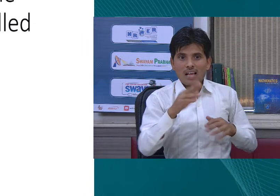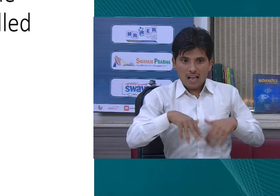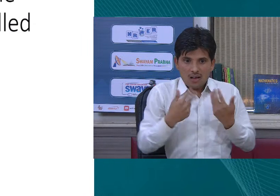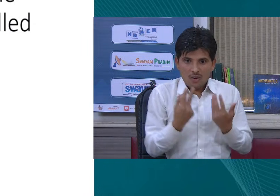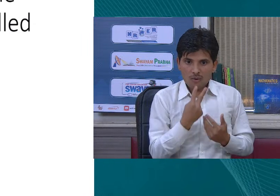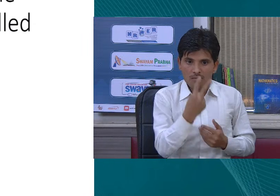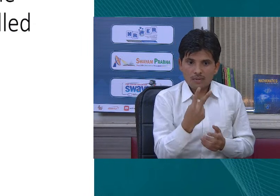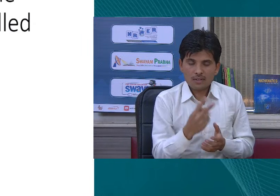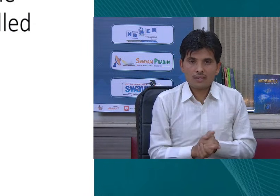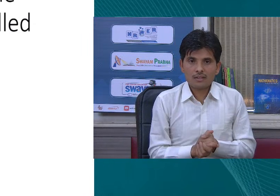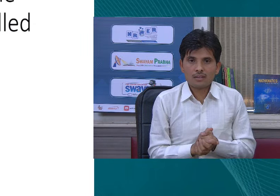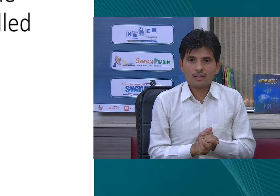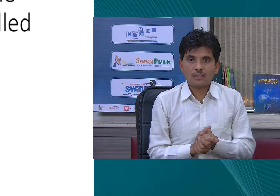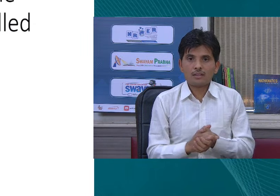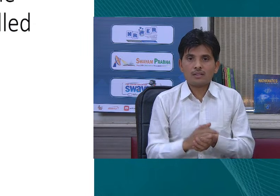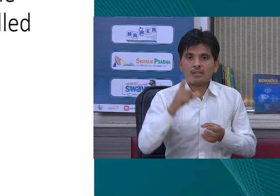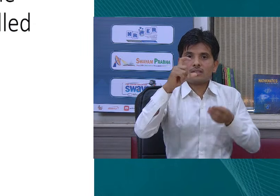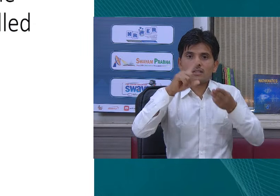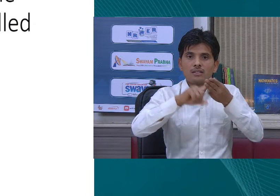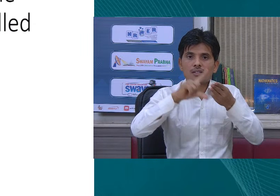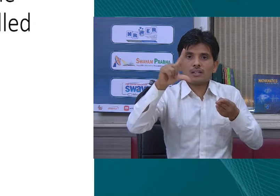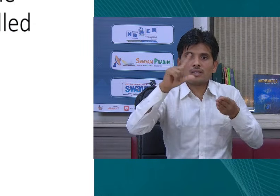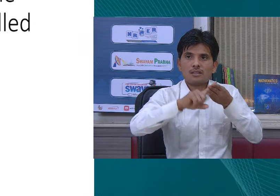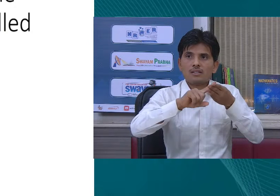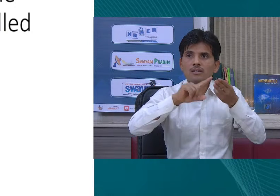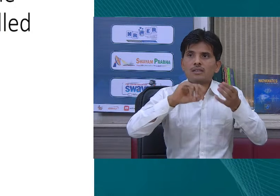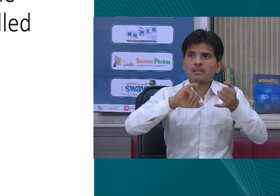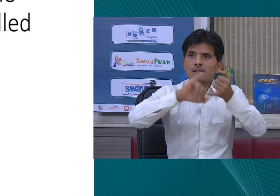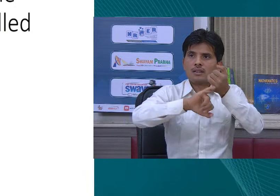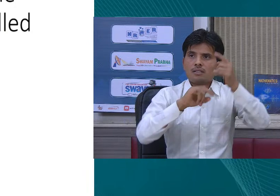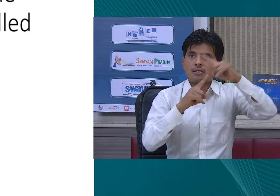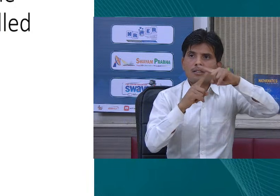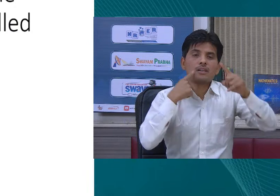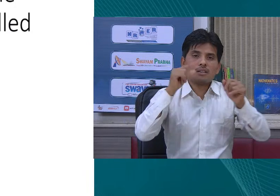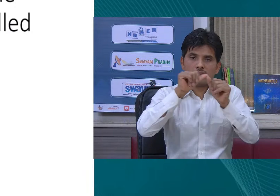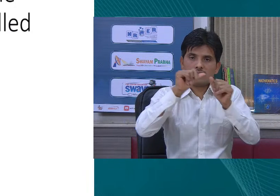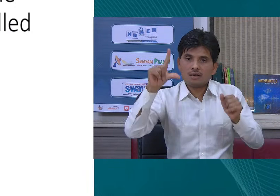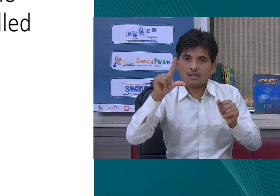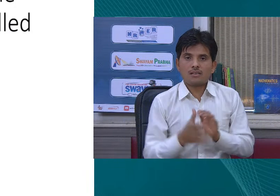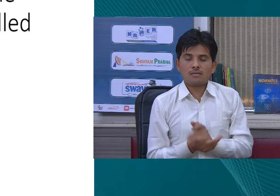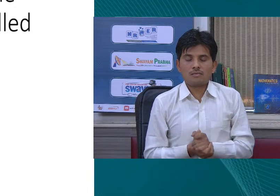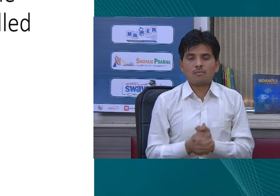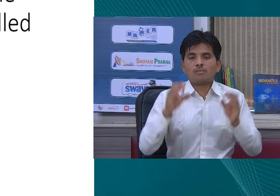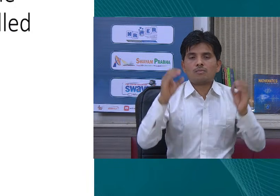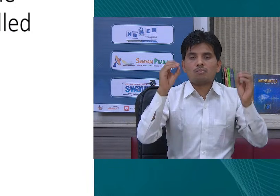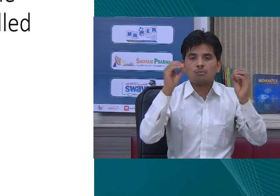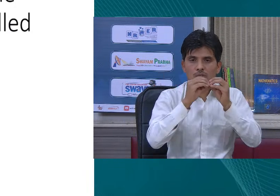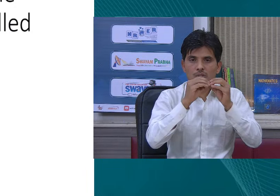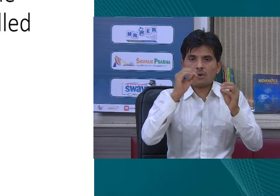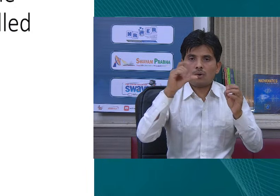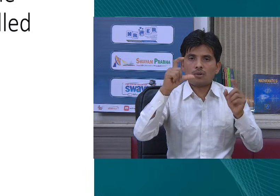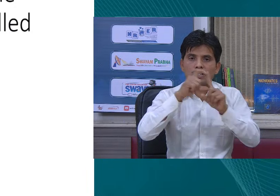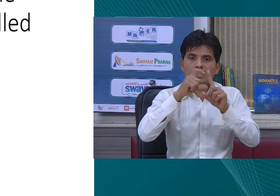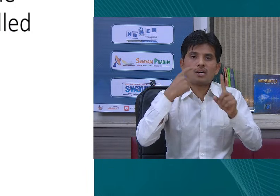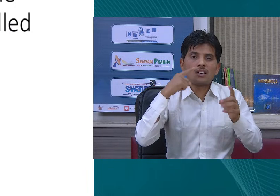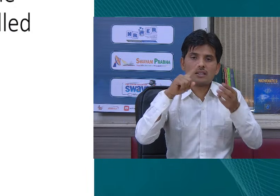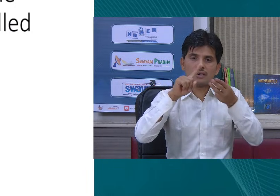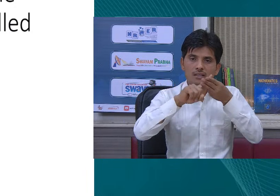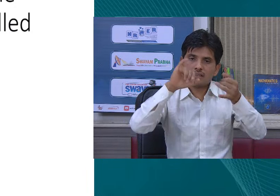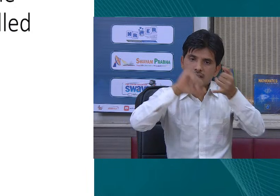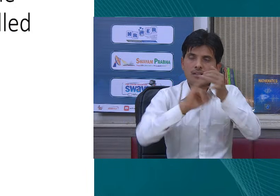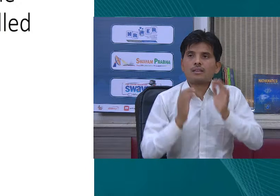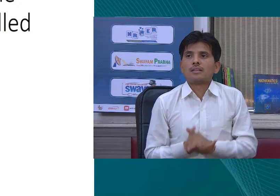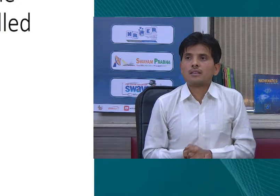ये celestial bodies दिखते हैं? They are seen because they are lit up by the